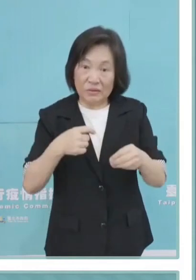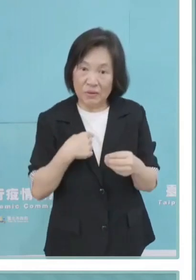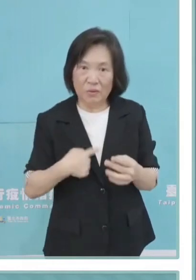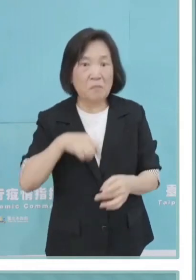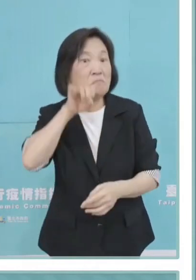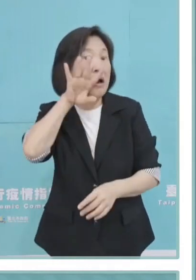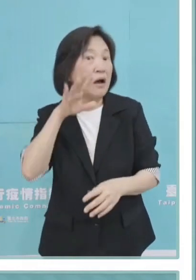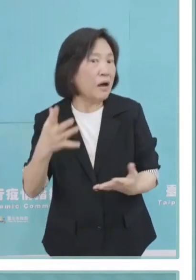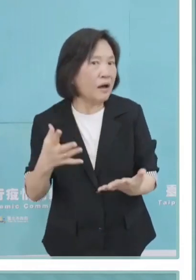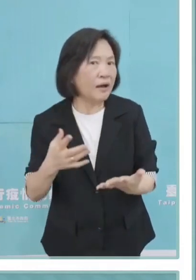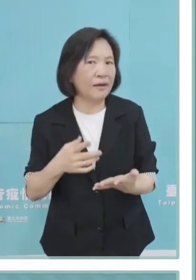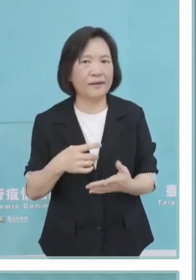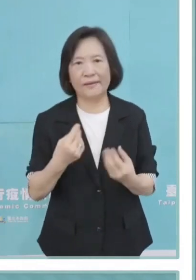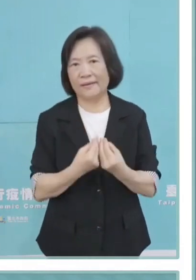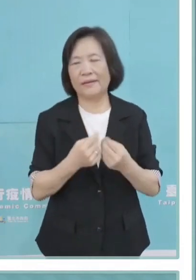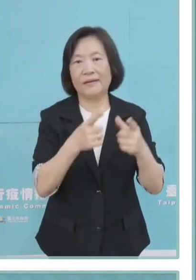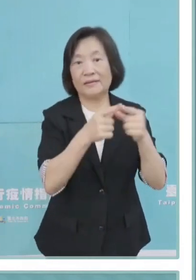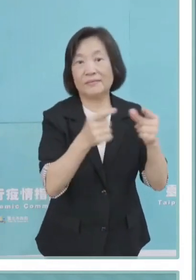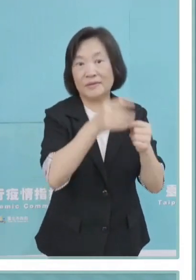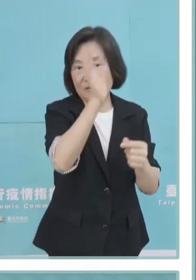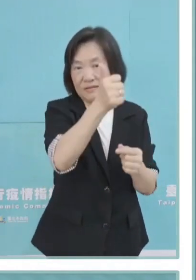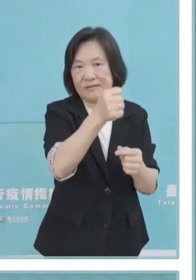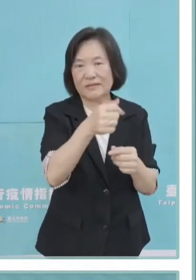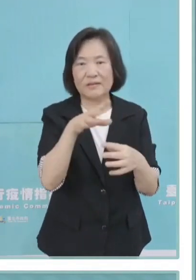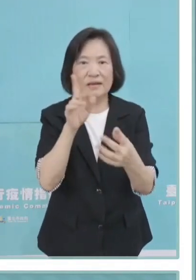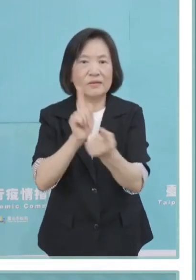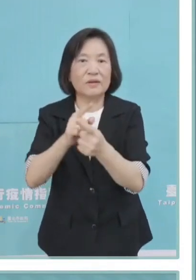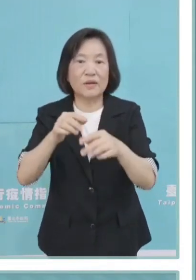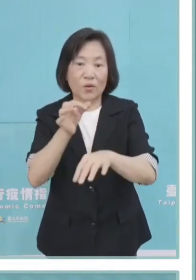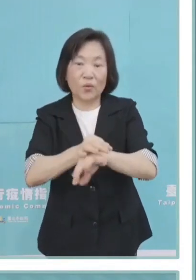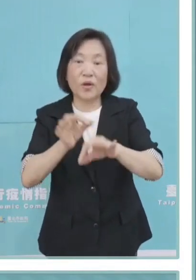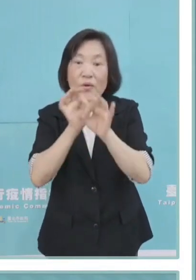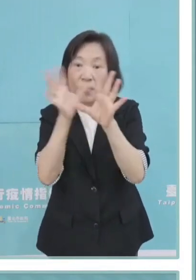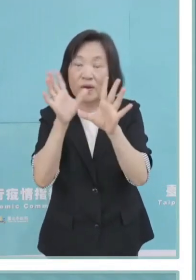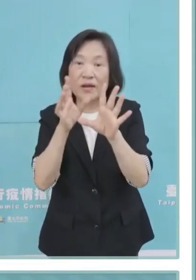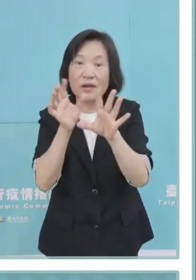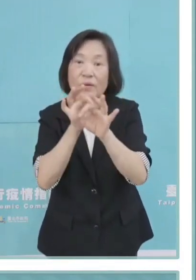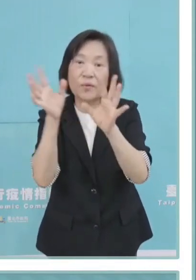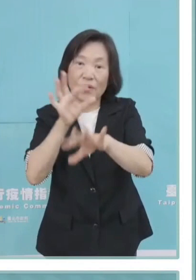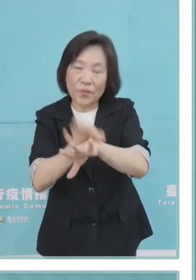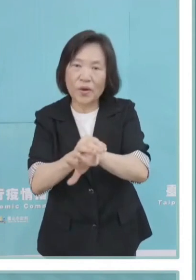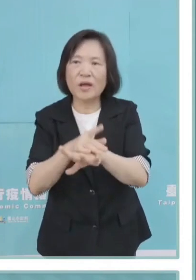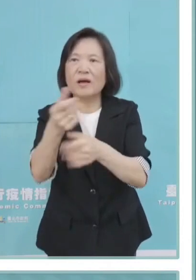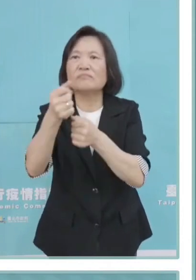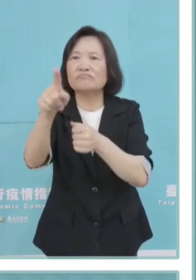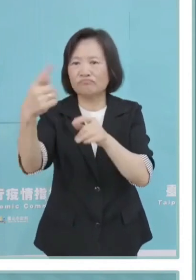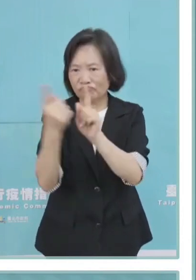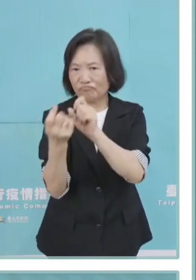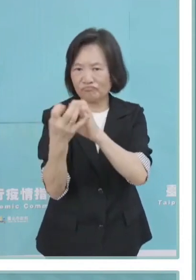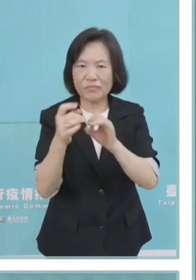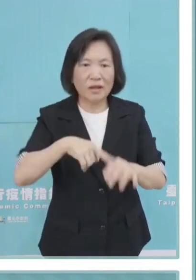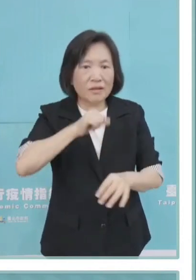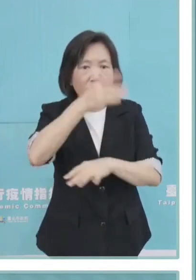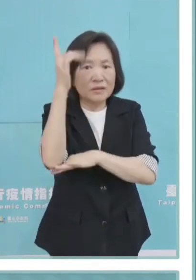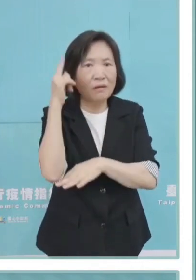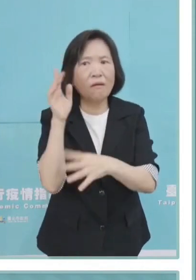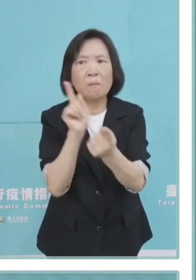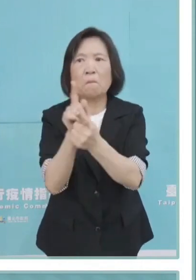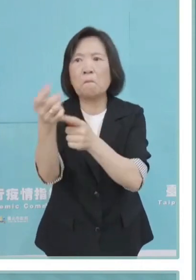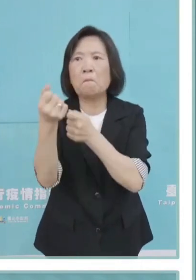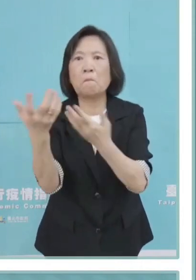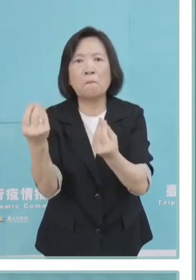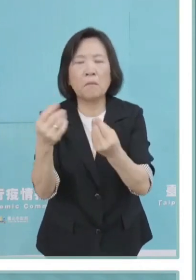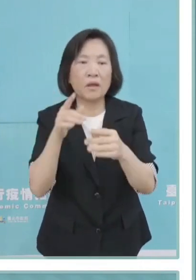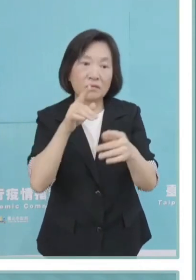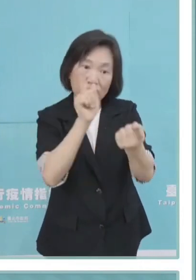吗？那想再请教市长怎么看日本首相都找辉瑞来讨这个 BNT 的疫苗，但是台湾政府好像相对没有作为，是不是应该